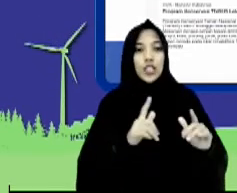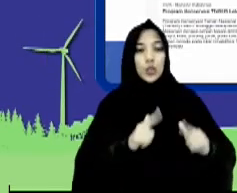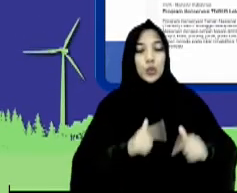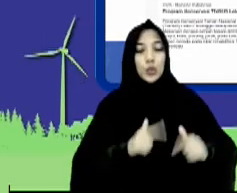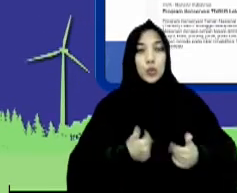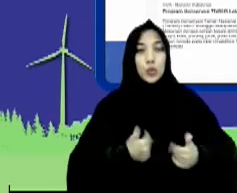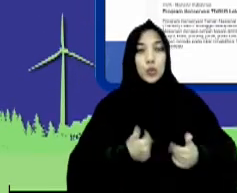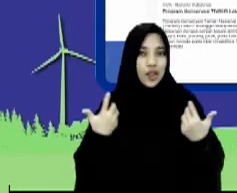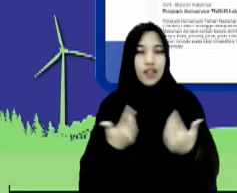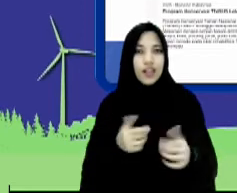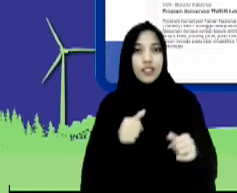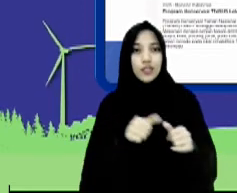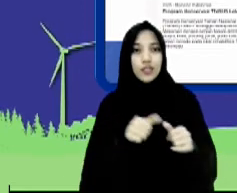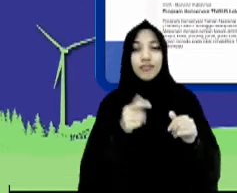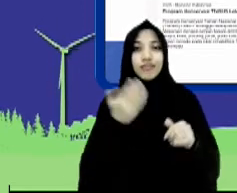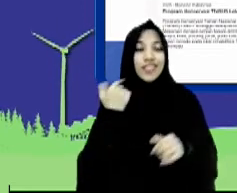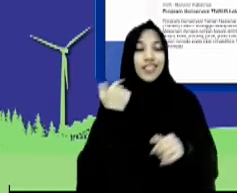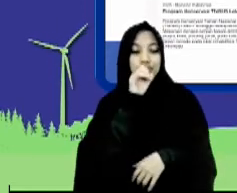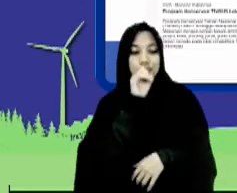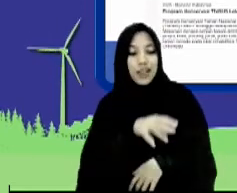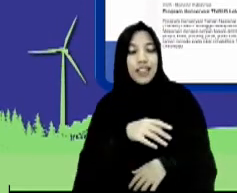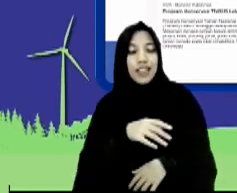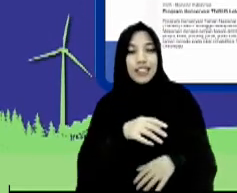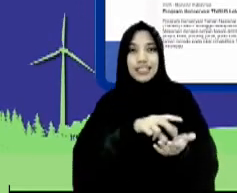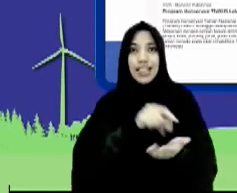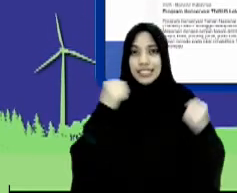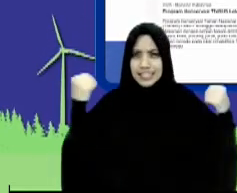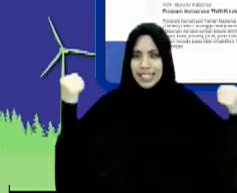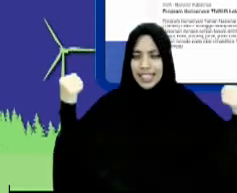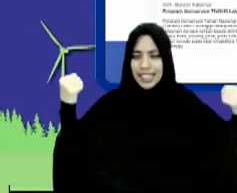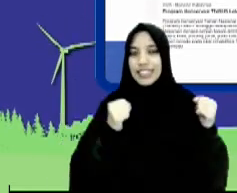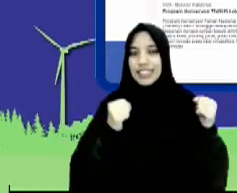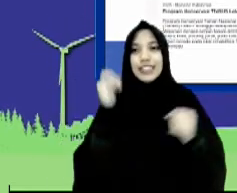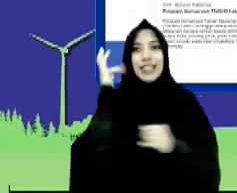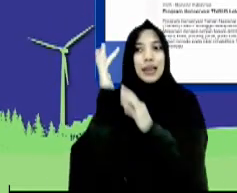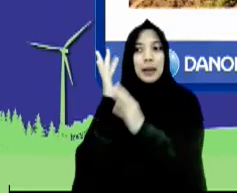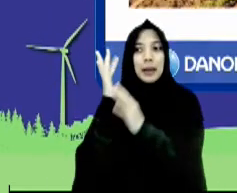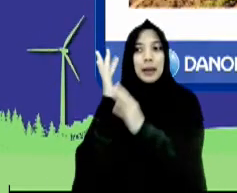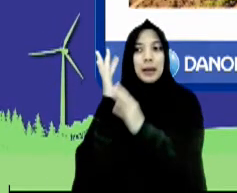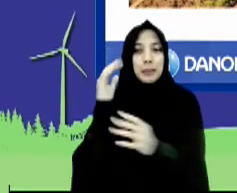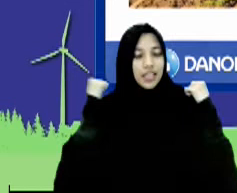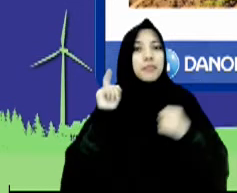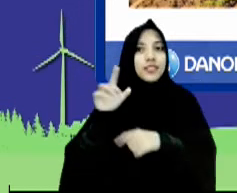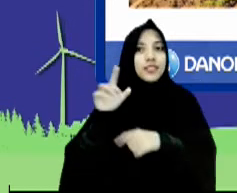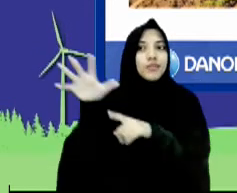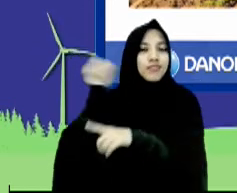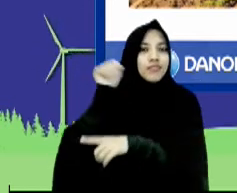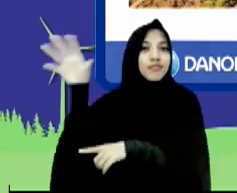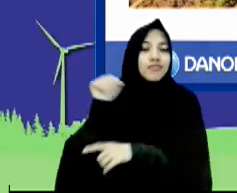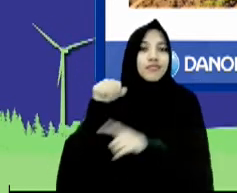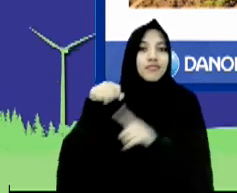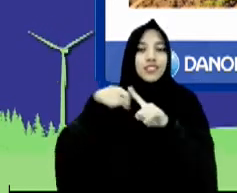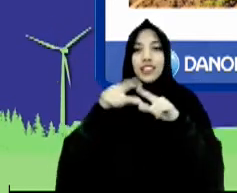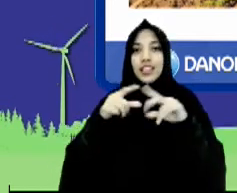tadi gitu ketika tanah itu sehat eh tanamannya juga sehat dia akan bisa menangkap karbon e lebih banyak seperti itu nah yang lainnya juga yang sedang